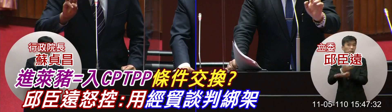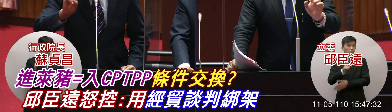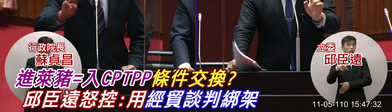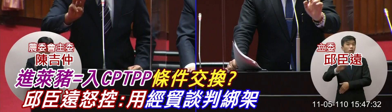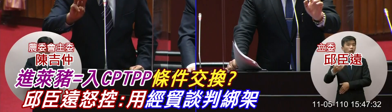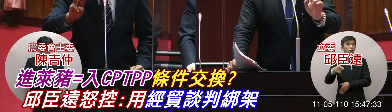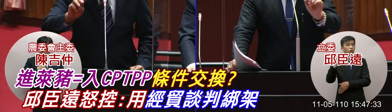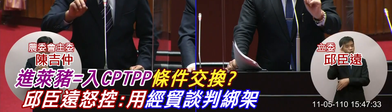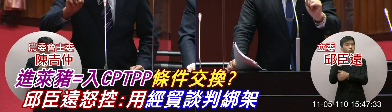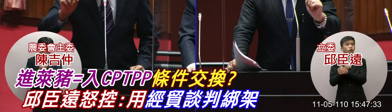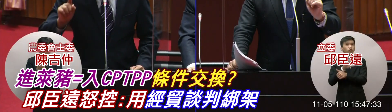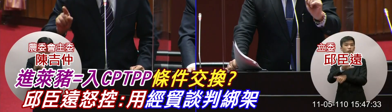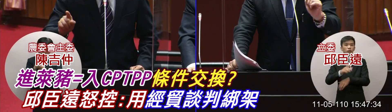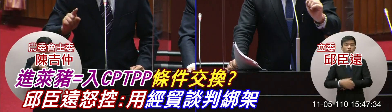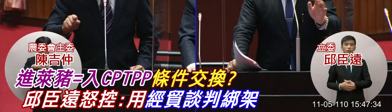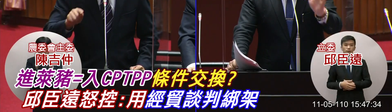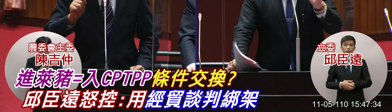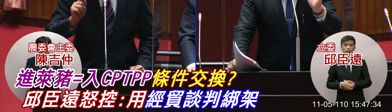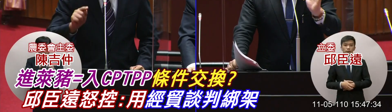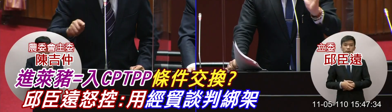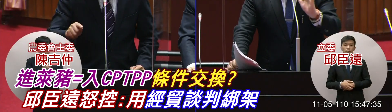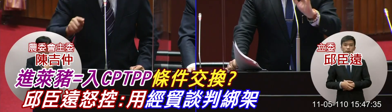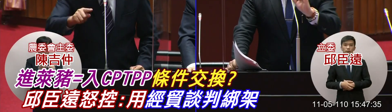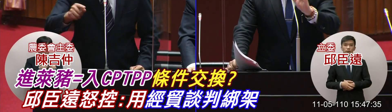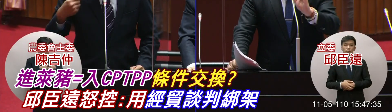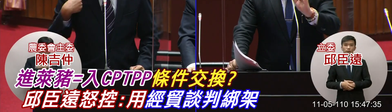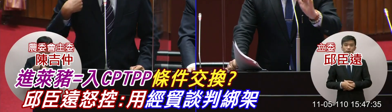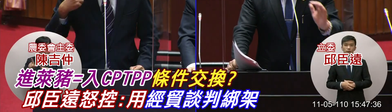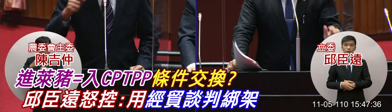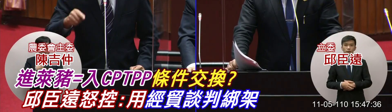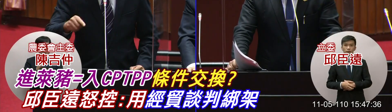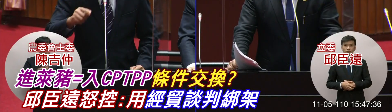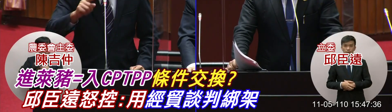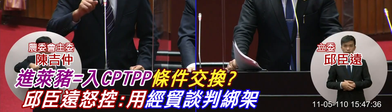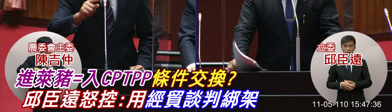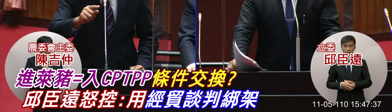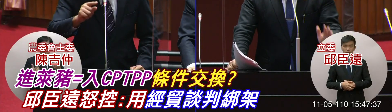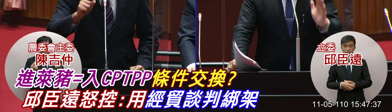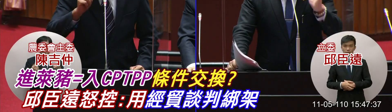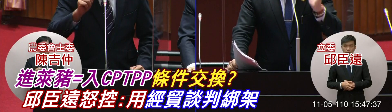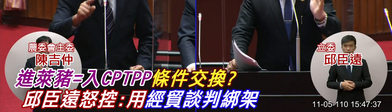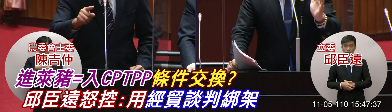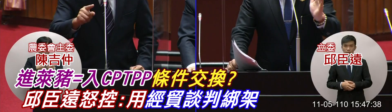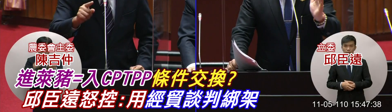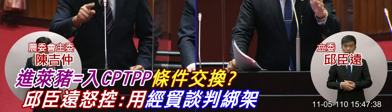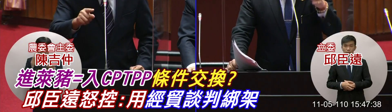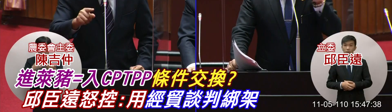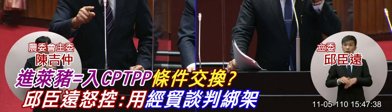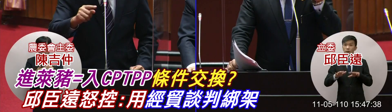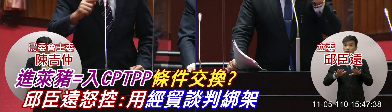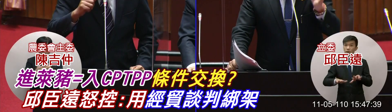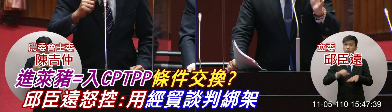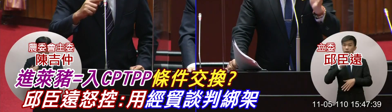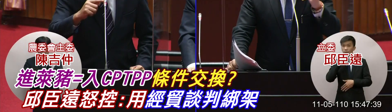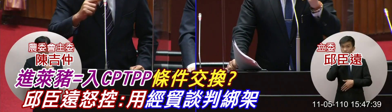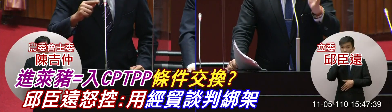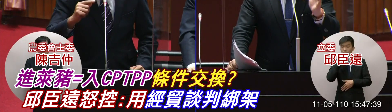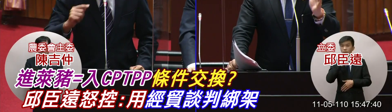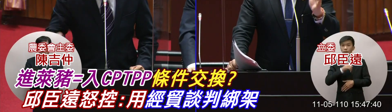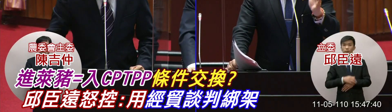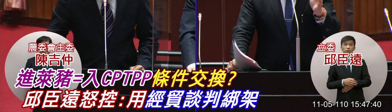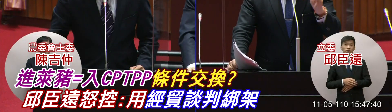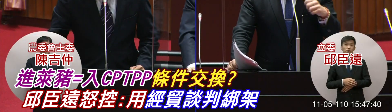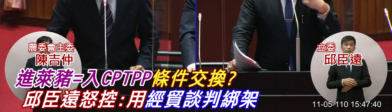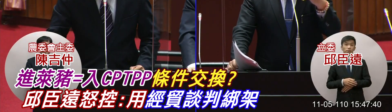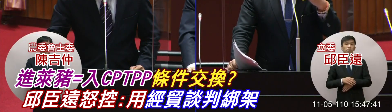节，三十个章节是所有十一个会员国要共同遵守，未来加入也是。请委员去看第七章第九条。 我们现在具体来